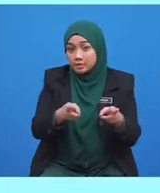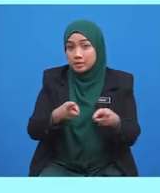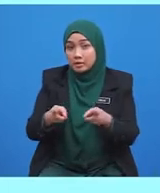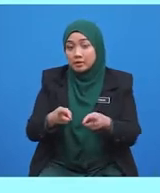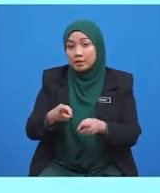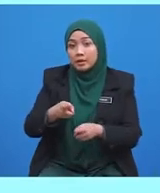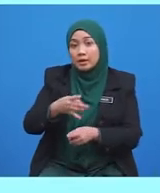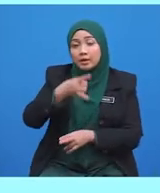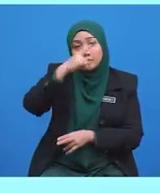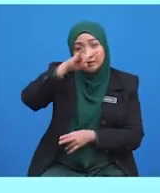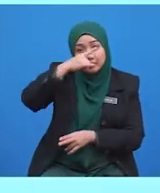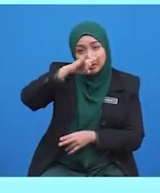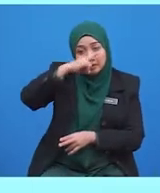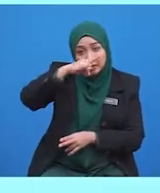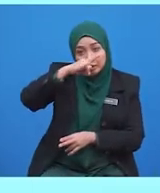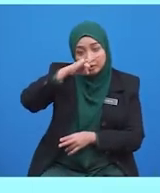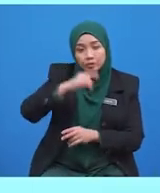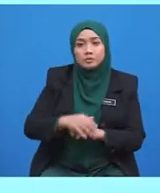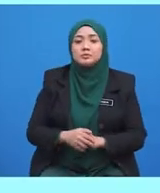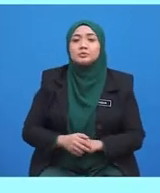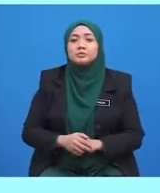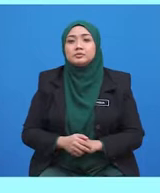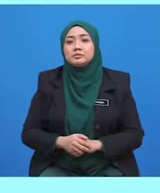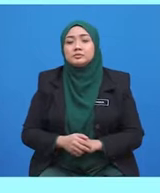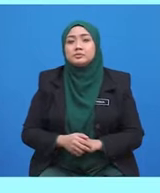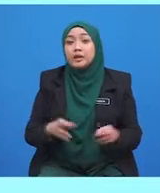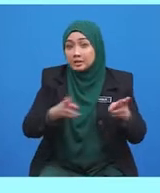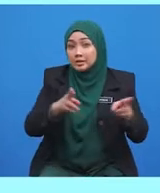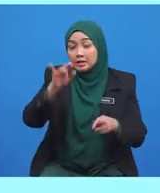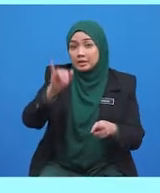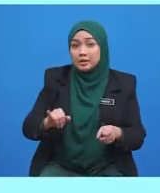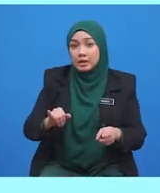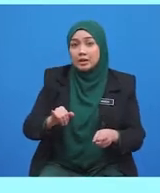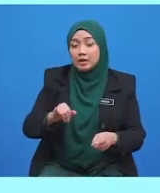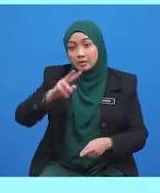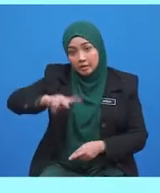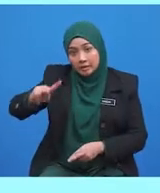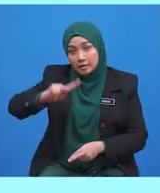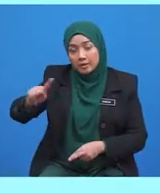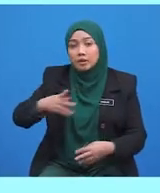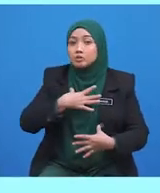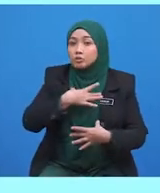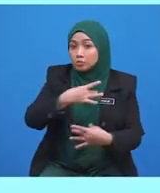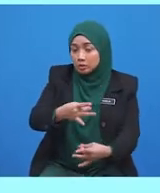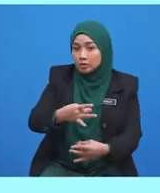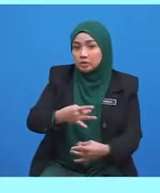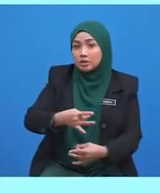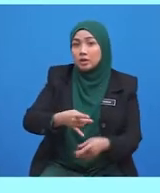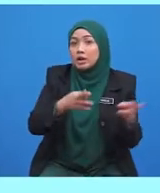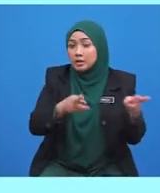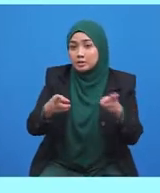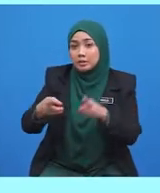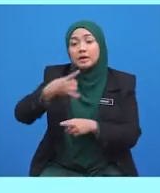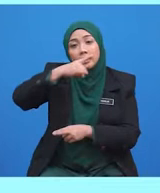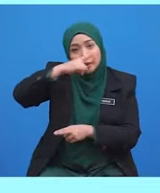rancangan kartun. Apakah rancangan yang paling digemari? Ya, jawapannya rancangan